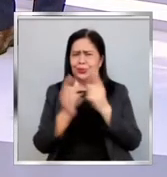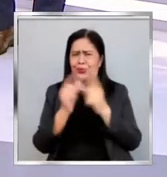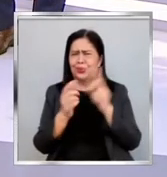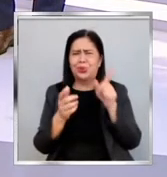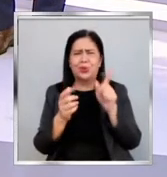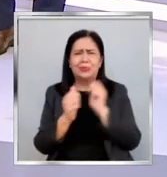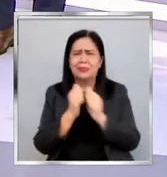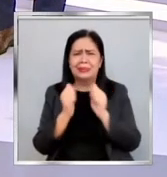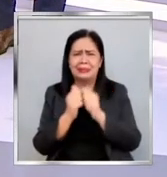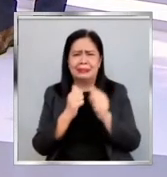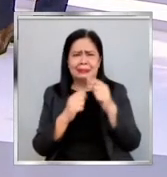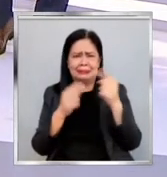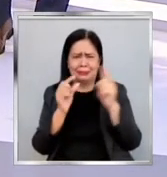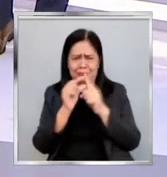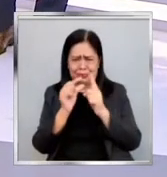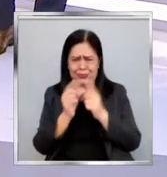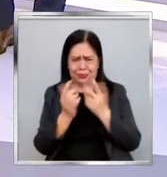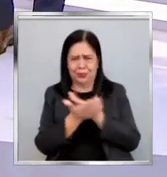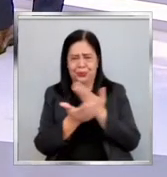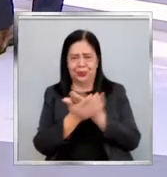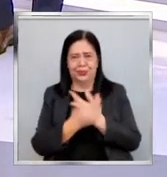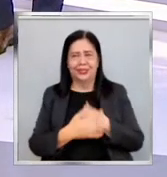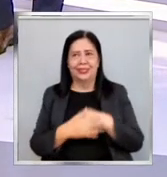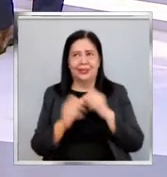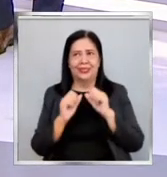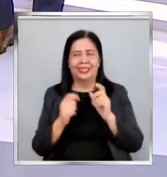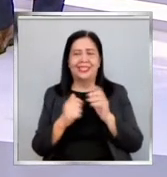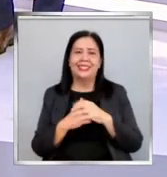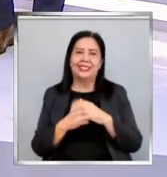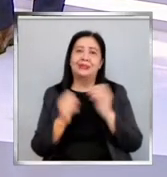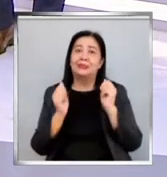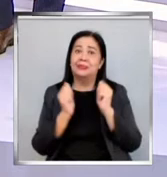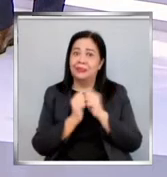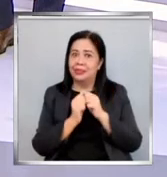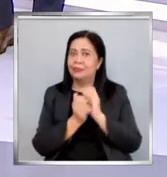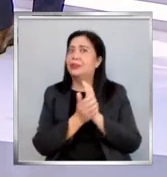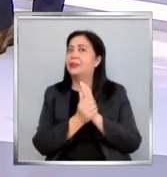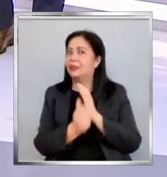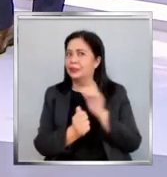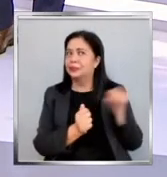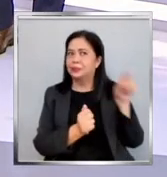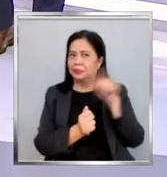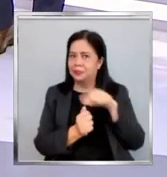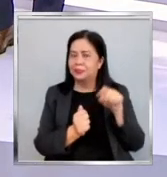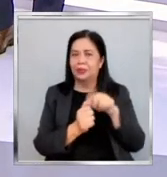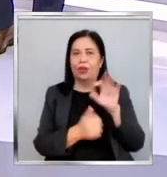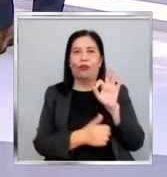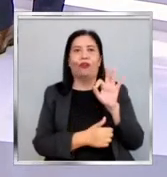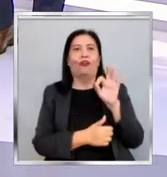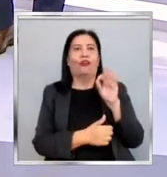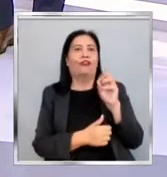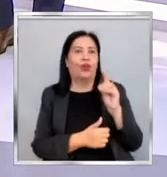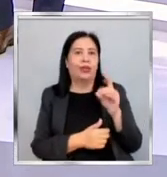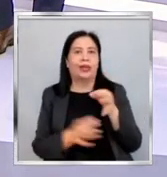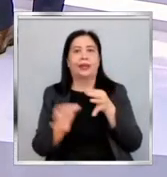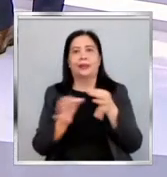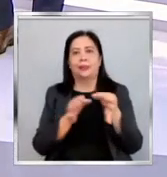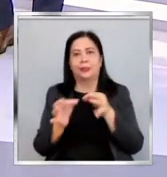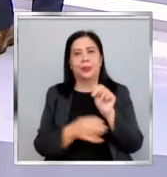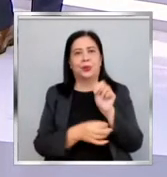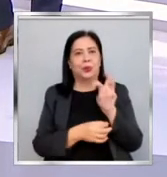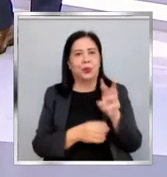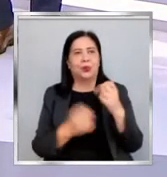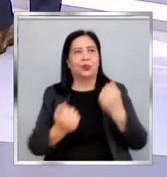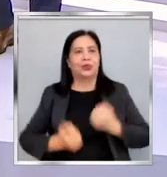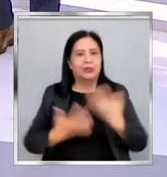sabihin ng mga yan? Gulat ako. At pati mga eksperto, partner. Oh. For the explanation sa mga bagong expression at